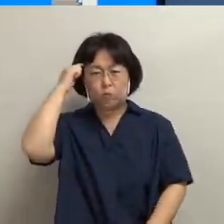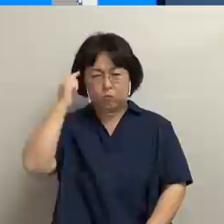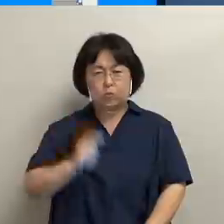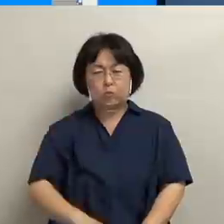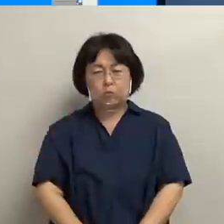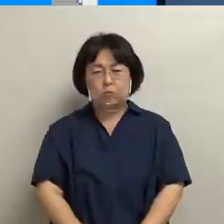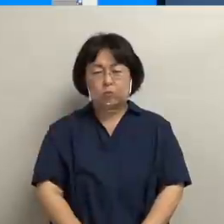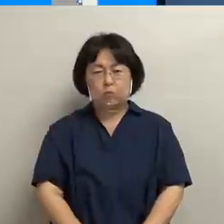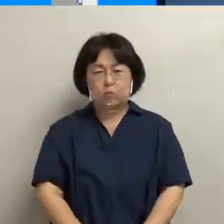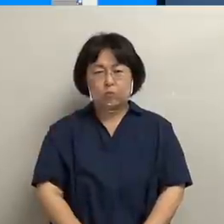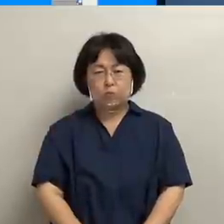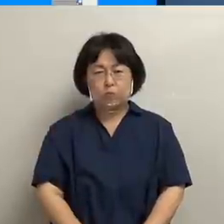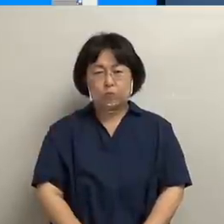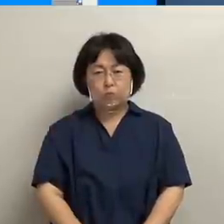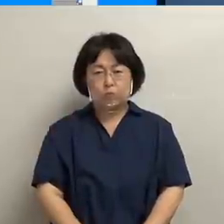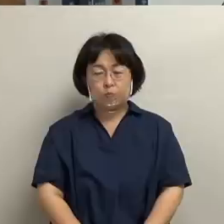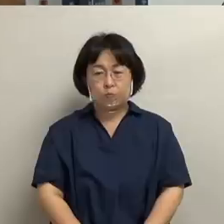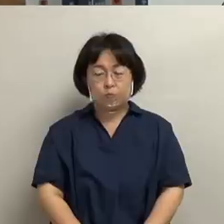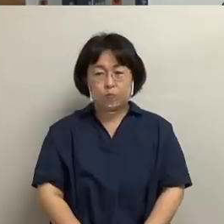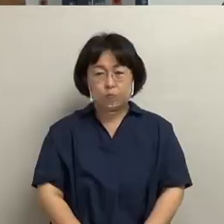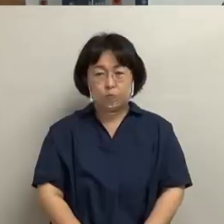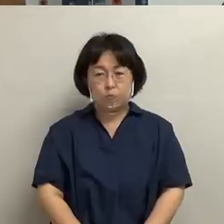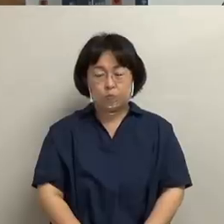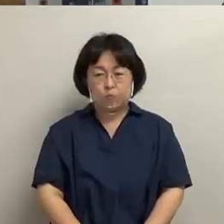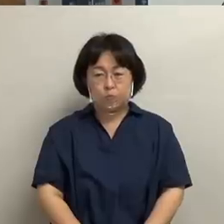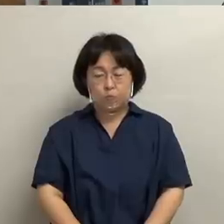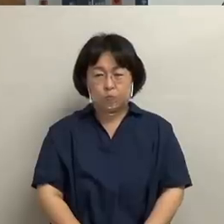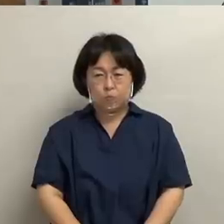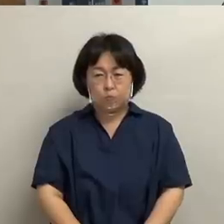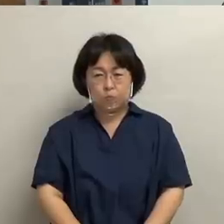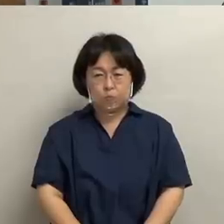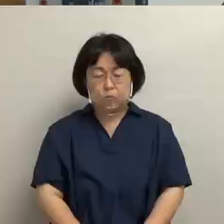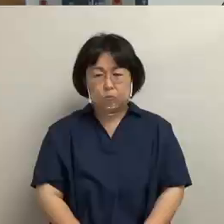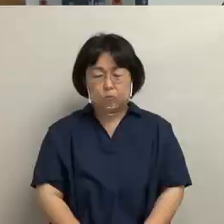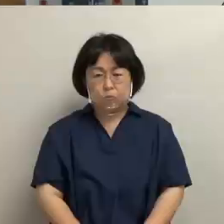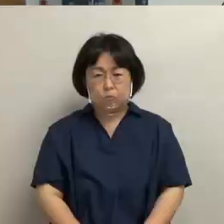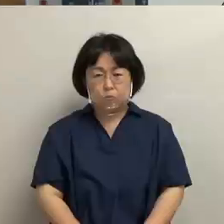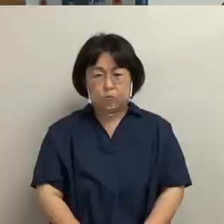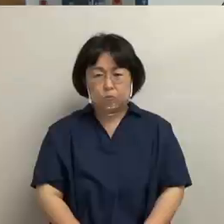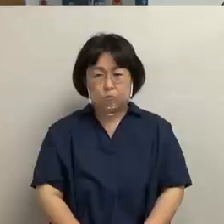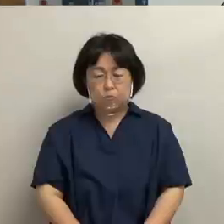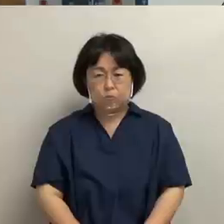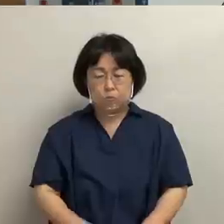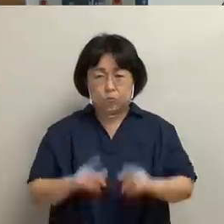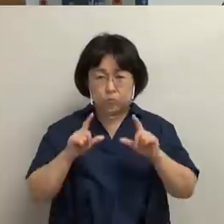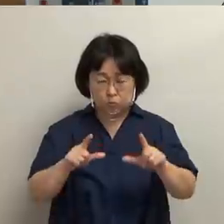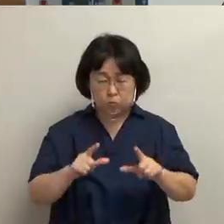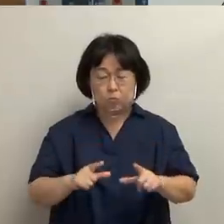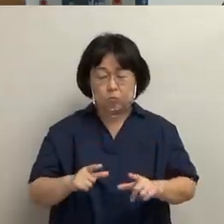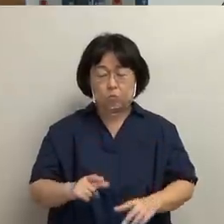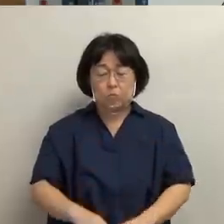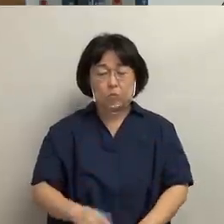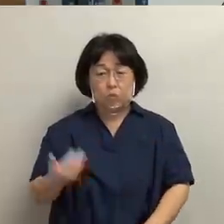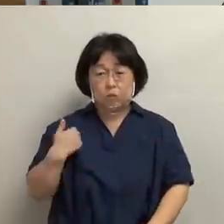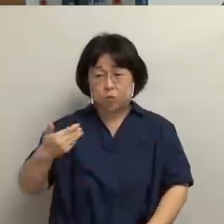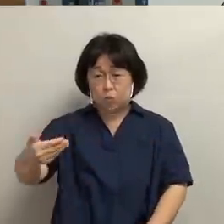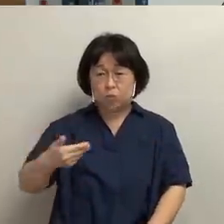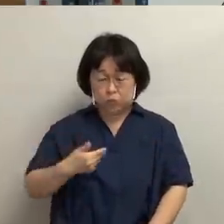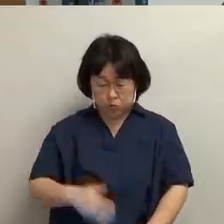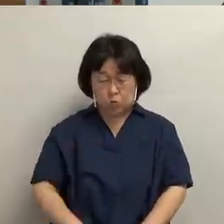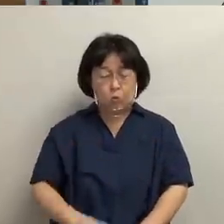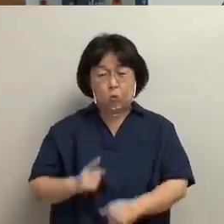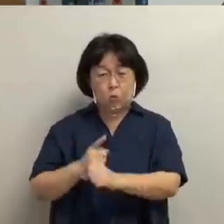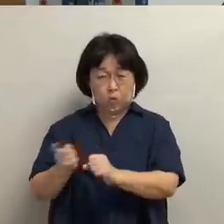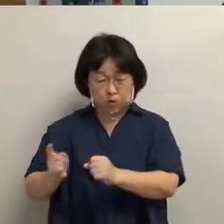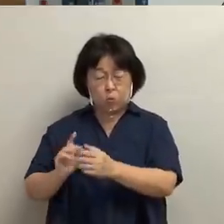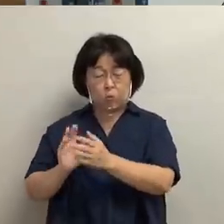ん図1点先ほど disney さんねこですね皆さん左京のmisumi さんのあの他県のインセンティブ